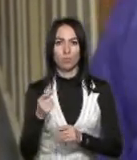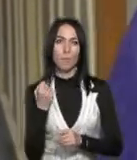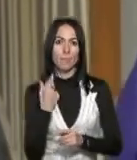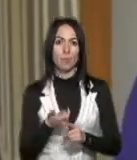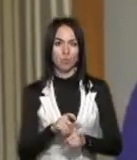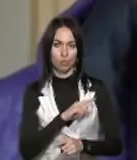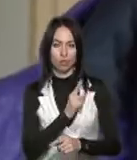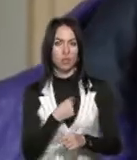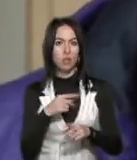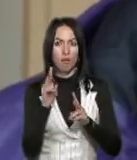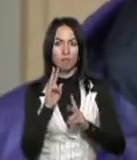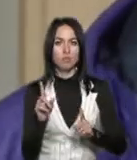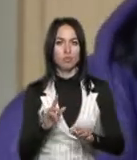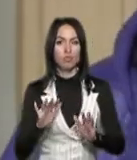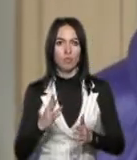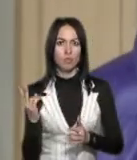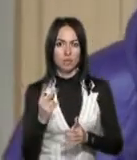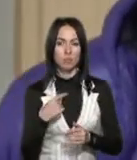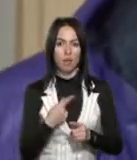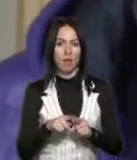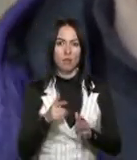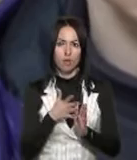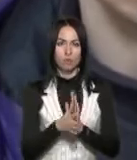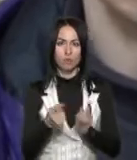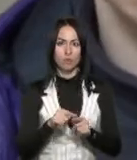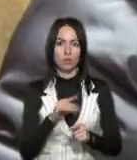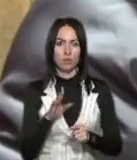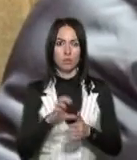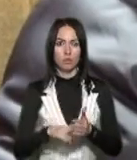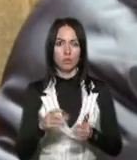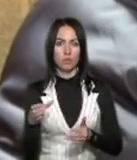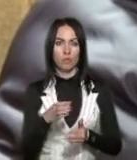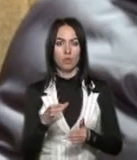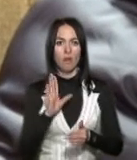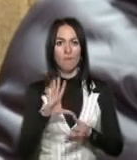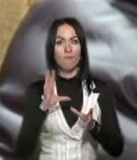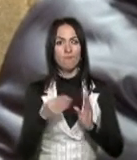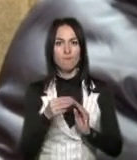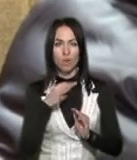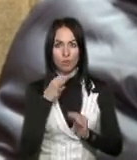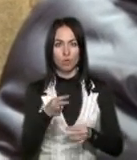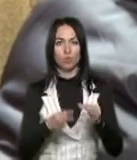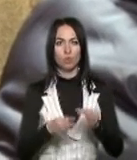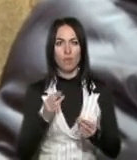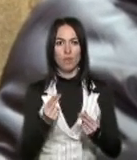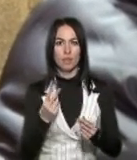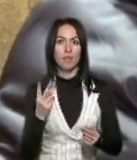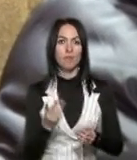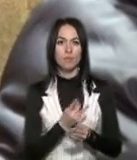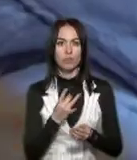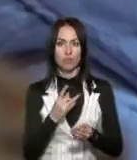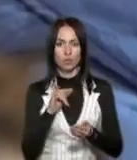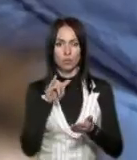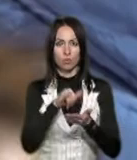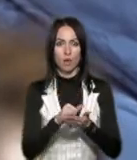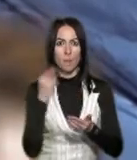сильно. Я не знаю, що відбулося з ними. Я так розумію, що це все горілка. У вироку йдеться. Судові експерти двічі визначали психічний